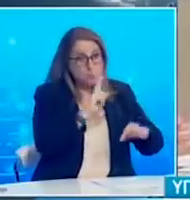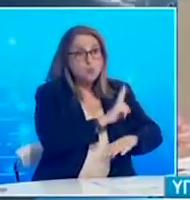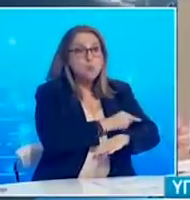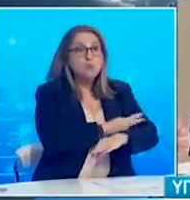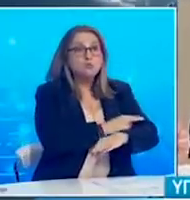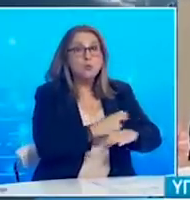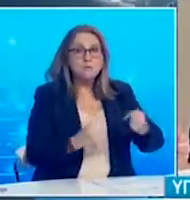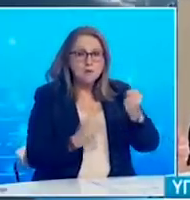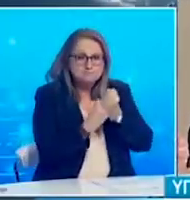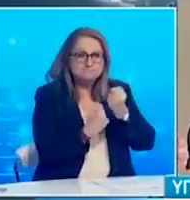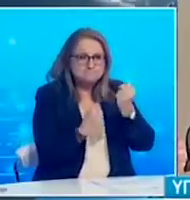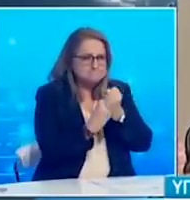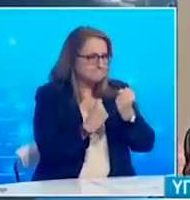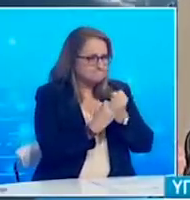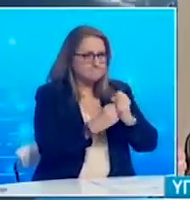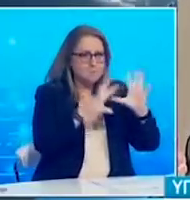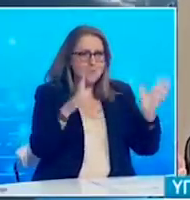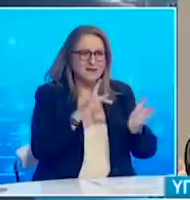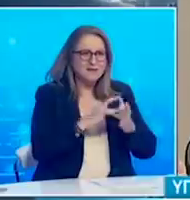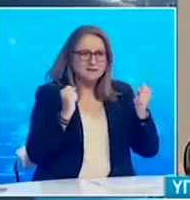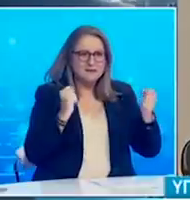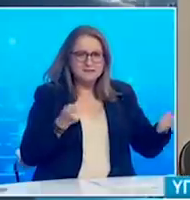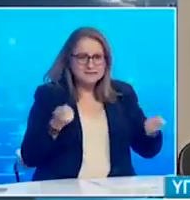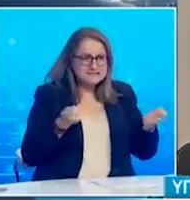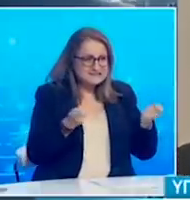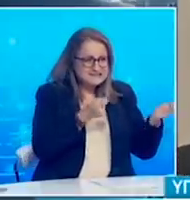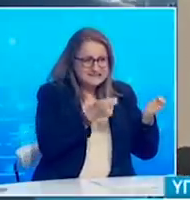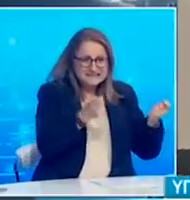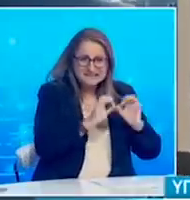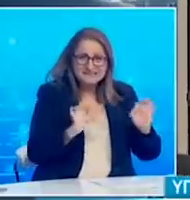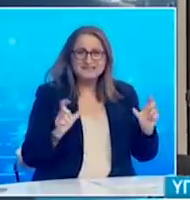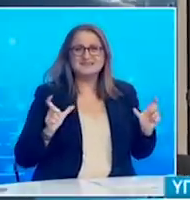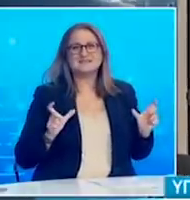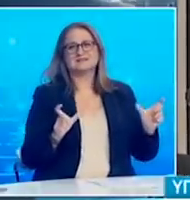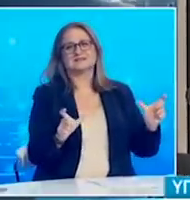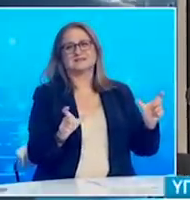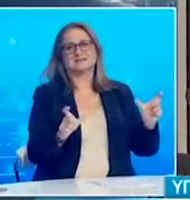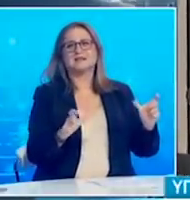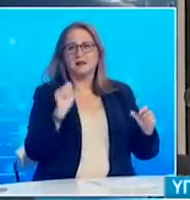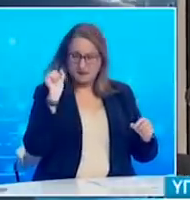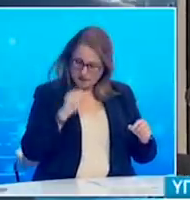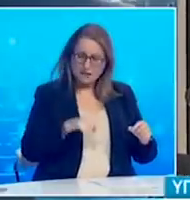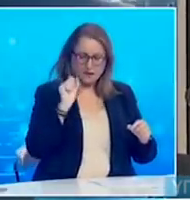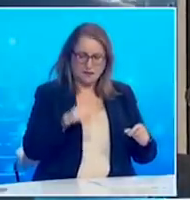είναι το σύστημα υγείας λειτουργικό ανά πάσα στιγμή. Ναι, το σύστημα υγείας ενισχύθηκε,